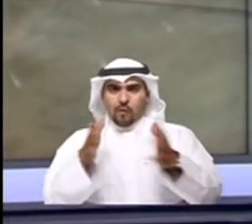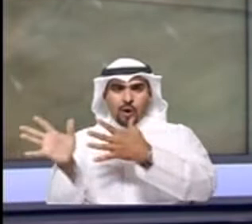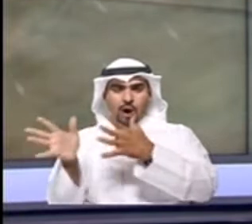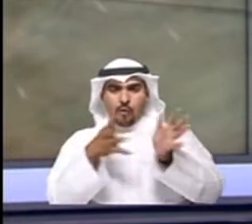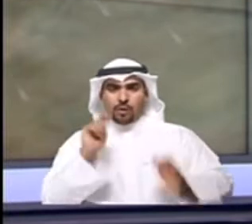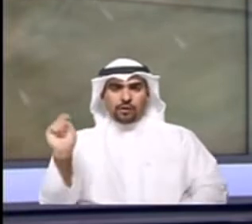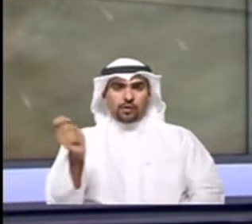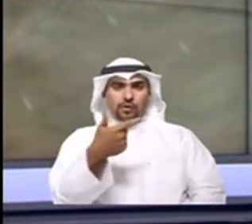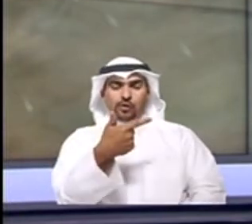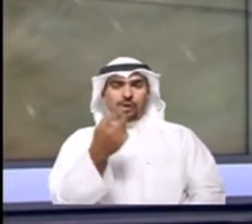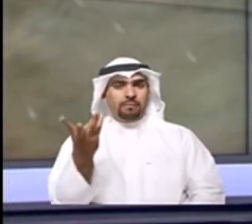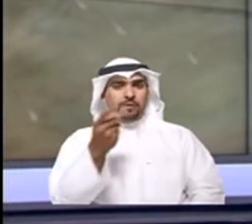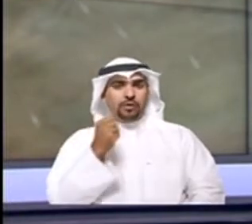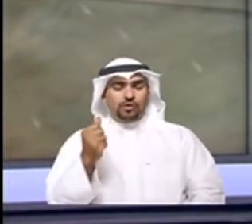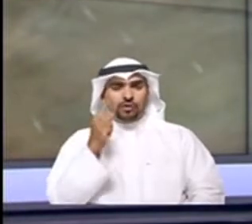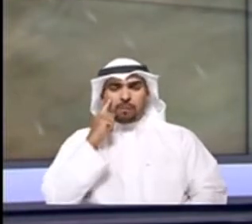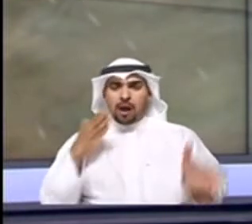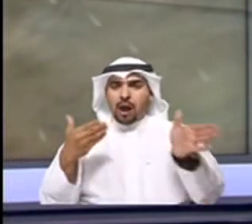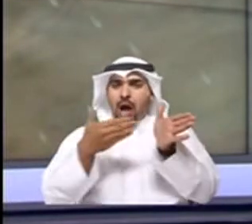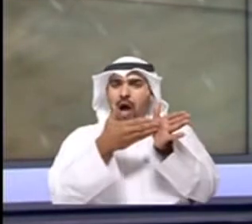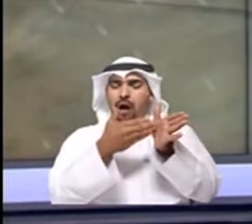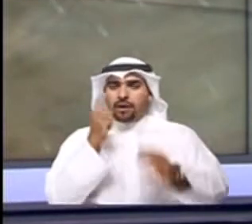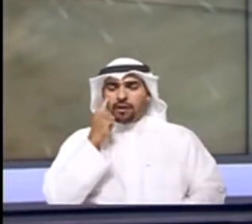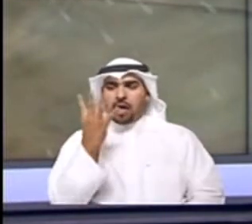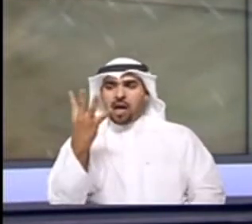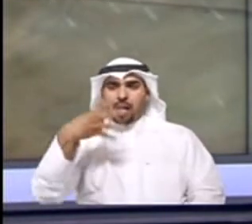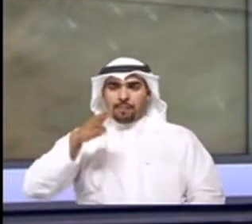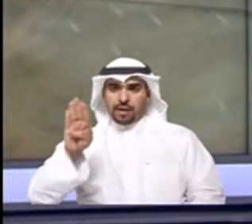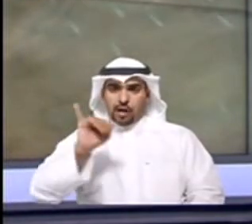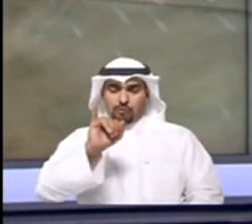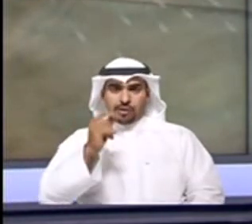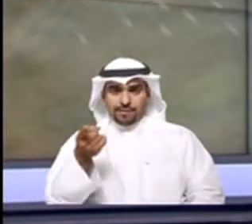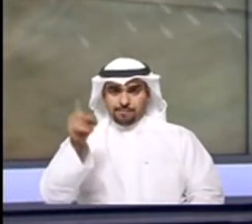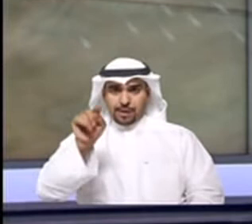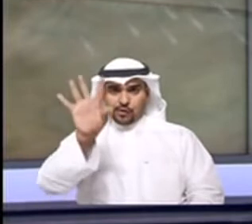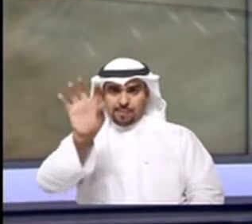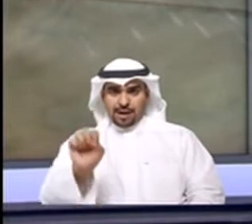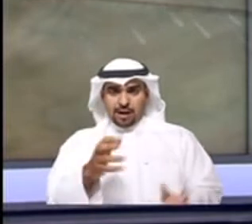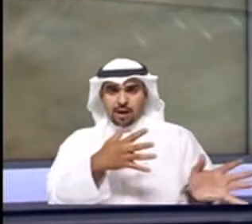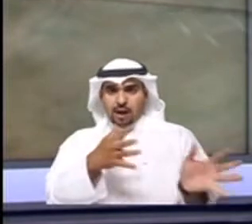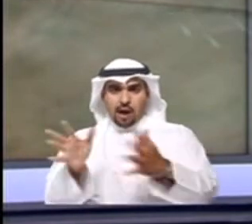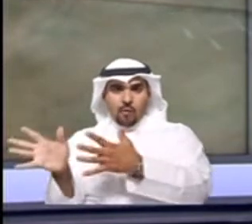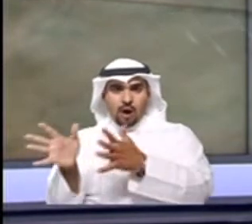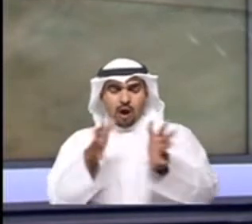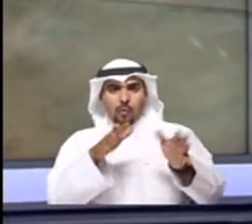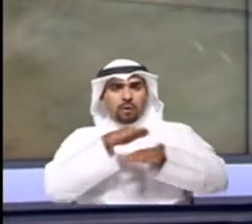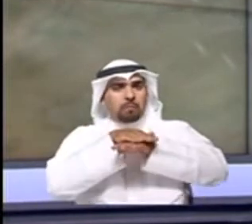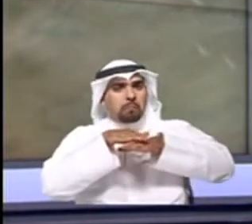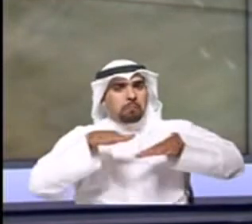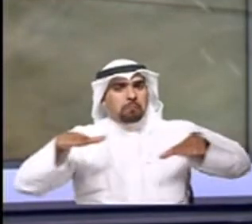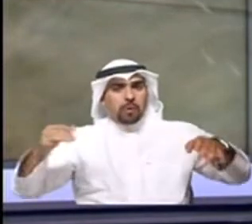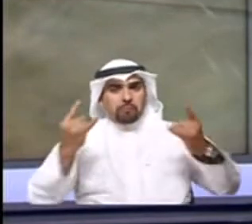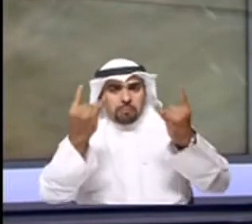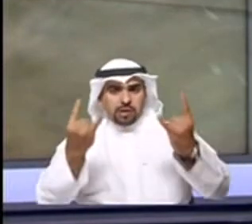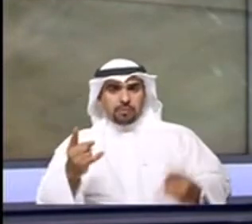معتدله تنشط على فترات تصل كحد اقصى 40 كيلومتر في الساعه. مساء يوم الغد تتراجع سرعه الرياح واجواء راح تكون اكثر استقرارا وراح تكون